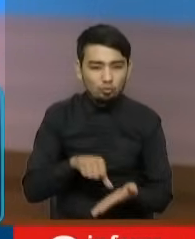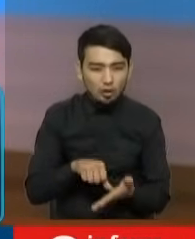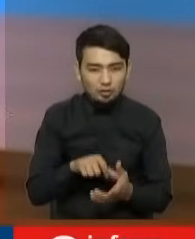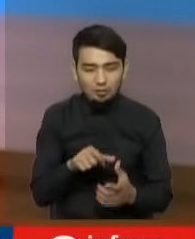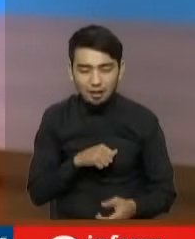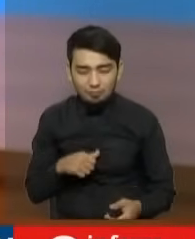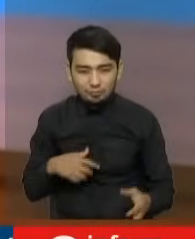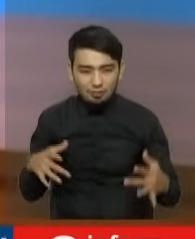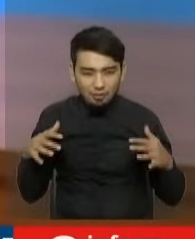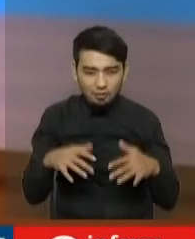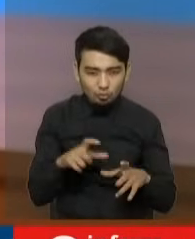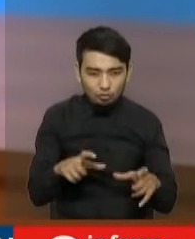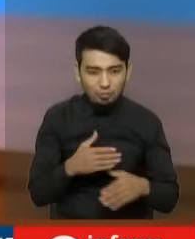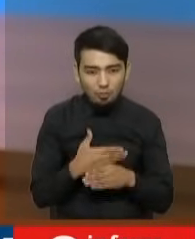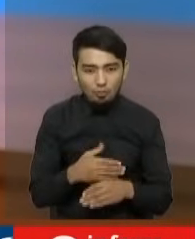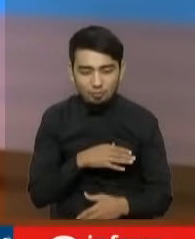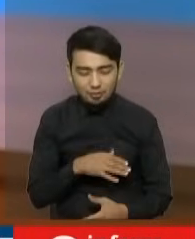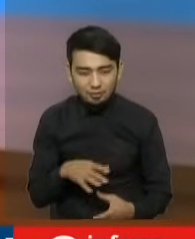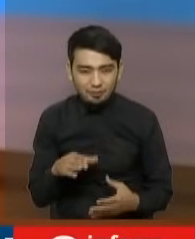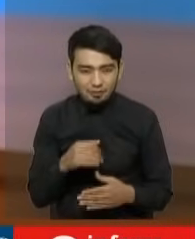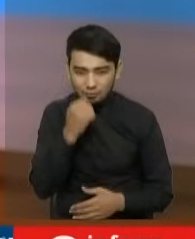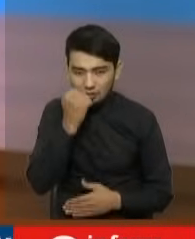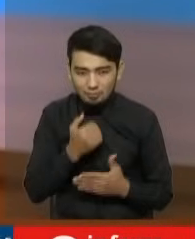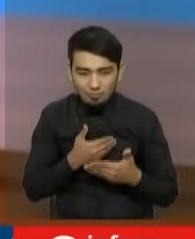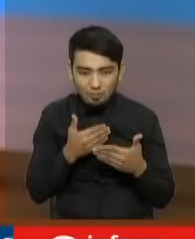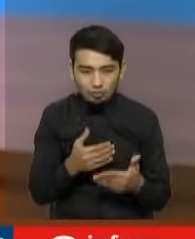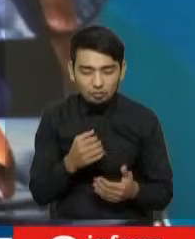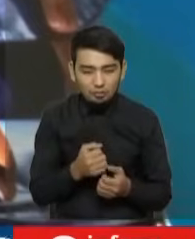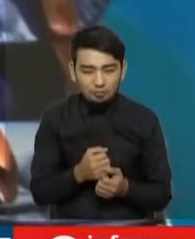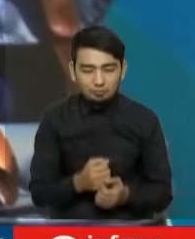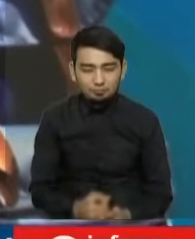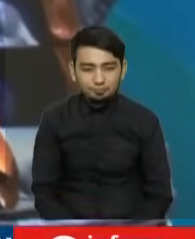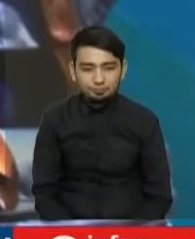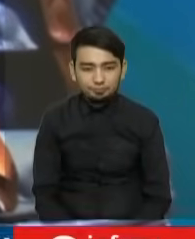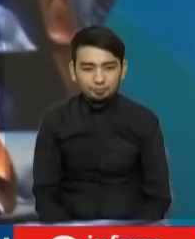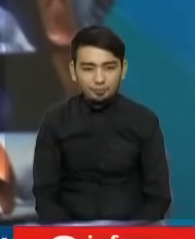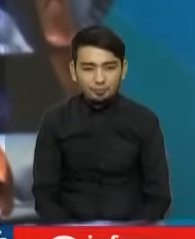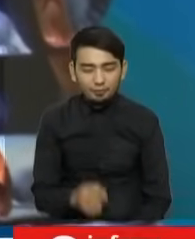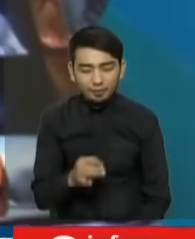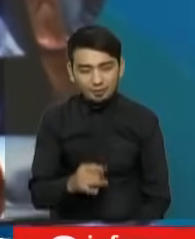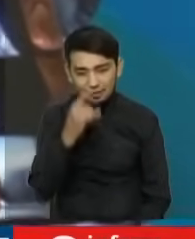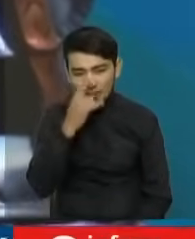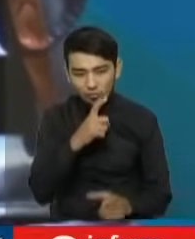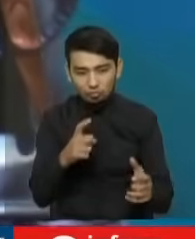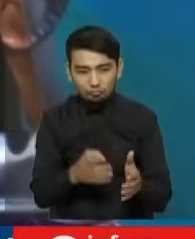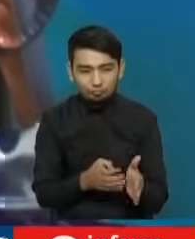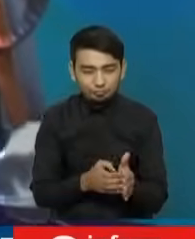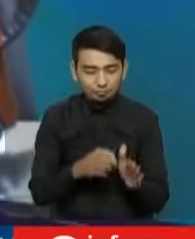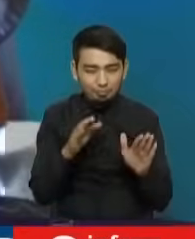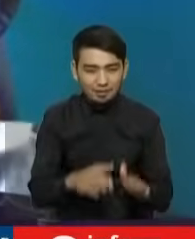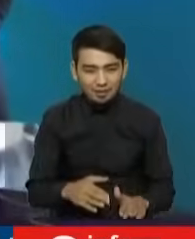гражданам, принявшим участие в поисках, за оперативную помощь и поддержку. казахстанских школах не хватает